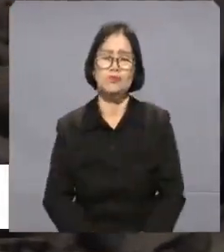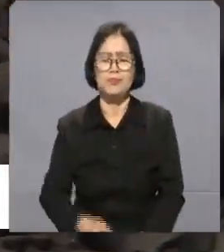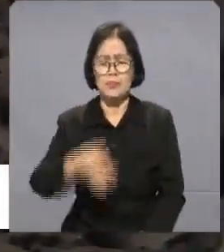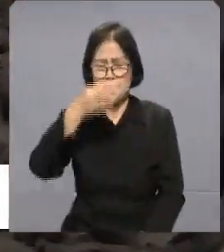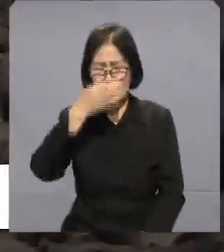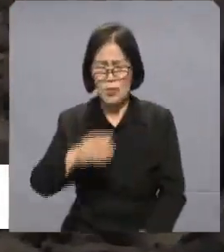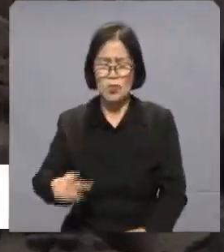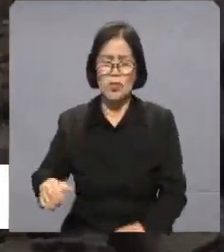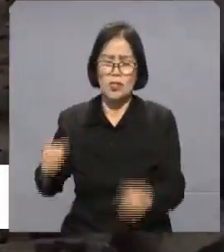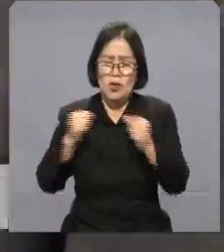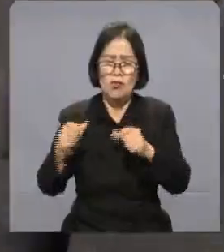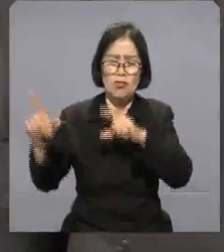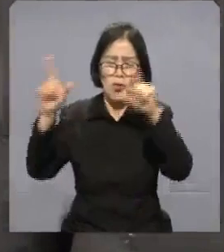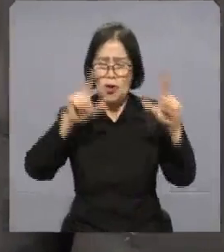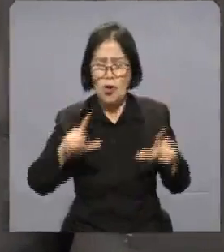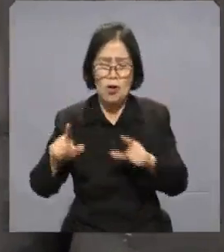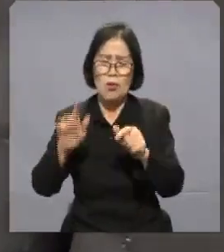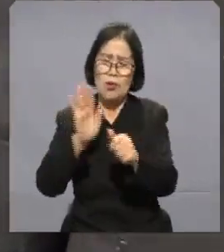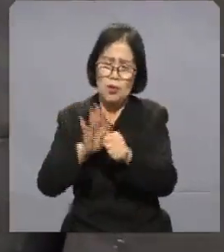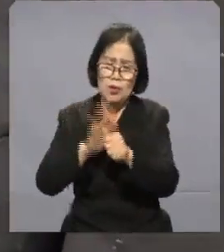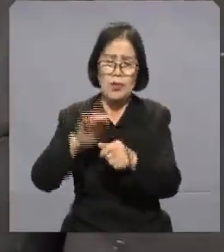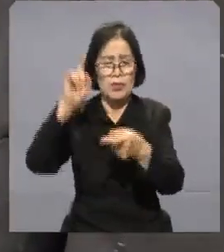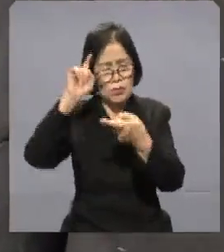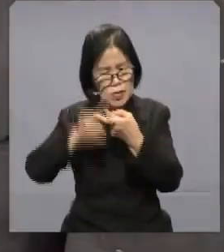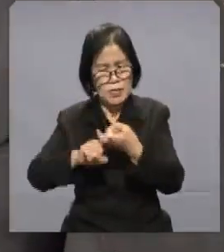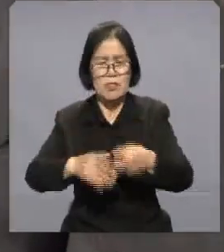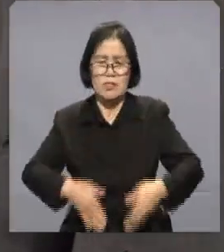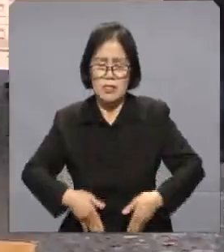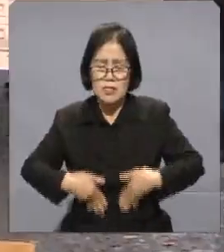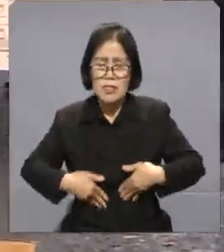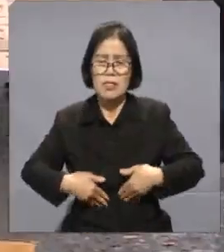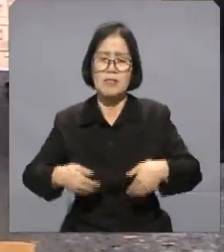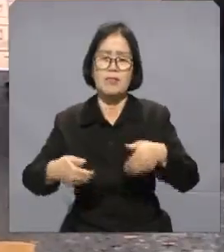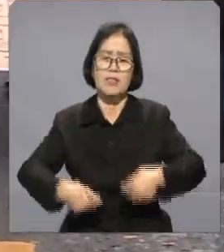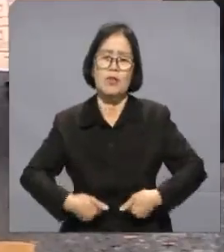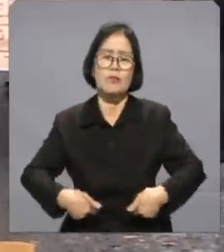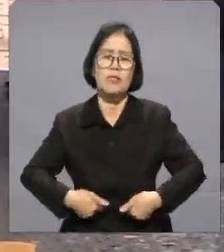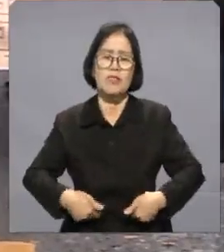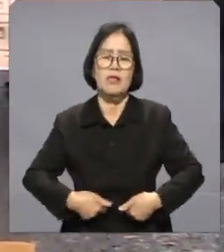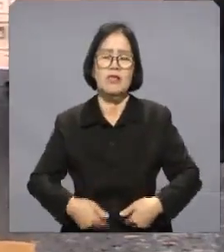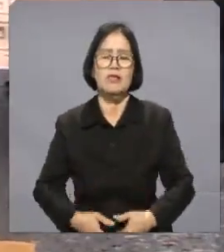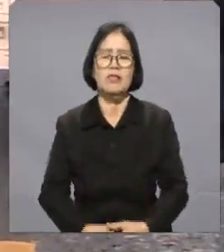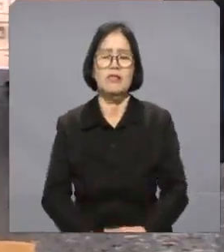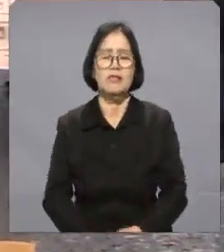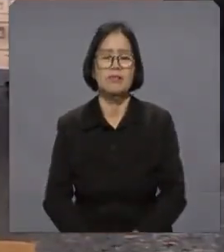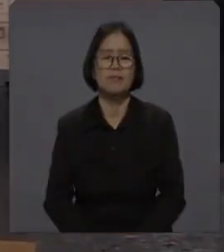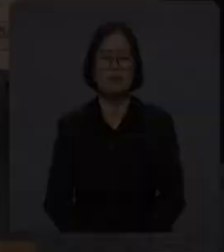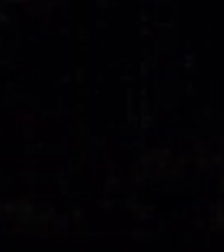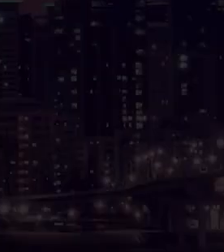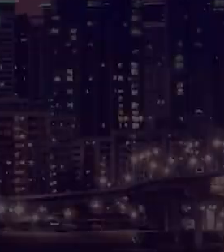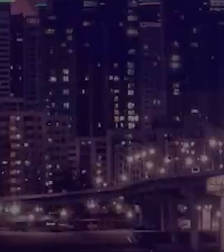힘든 겨울나기에 보탤 관심과 온정이 더 절실해 보입니다. OBS 뉴스 백소민입니다.